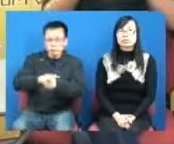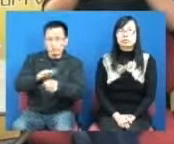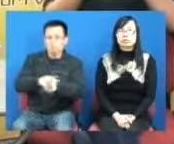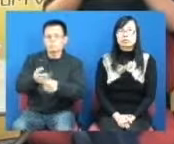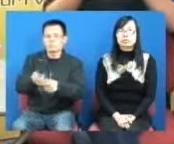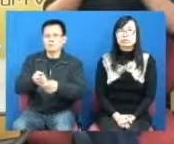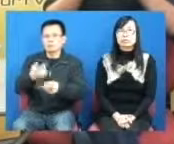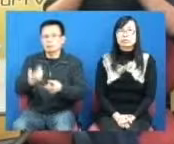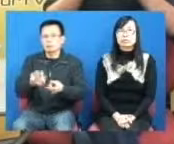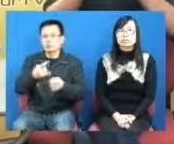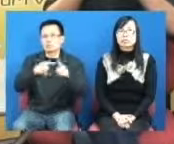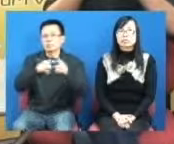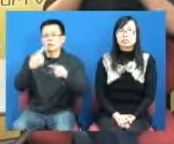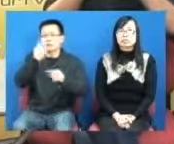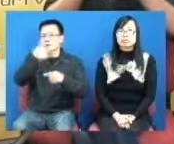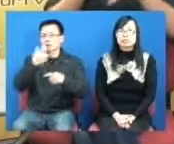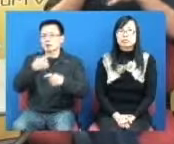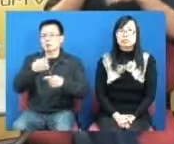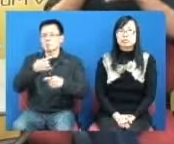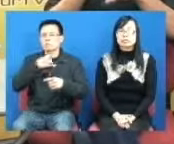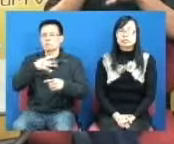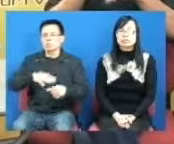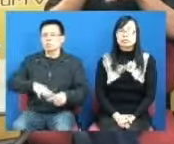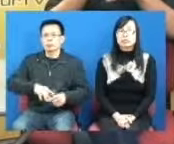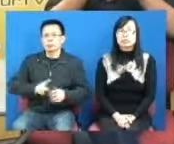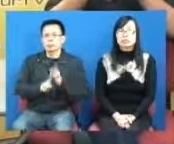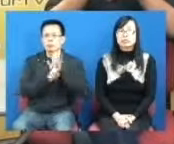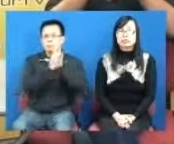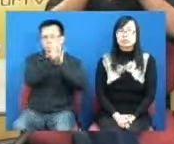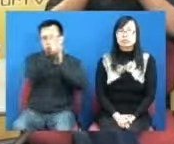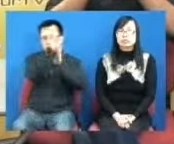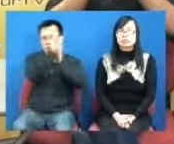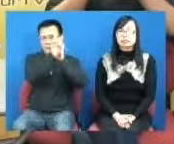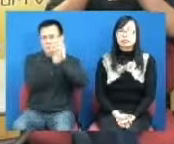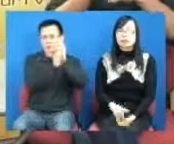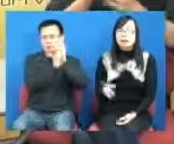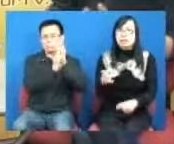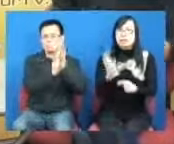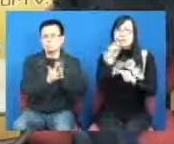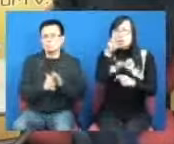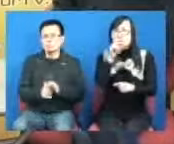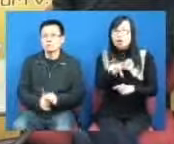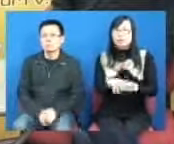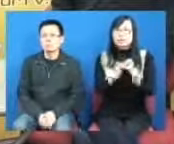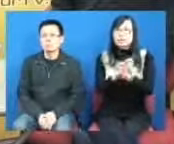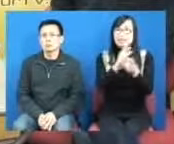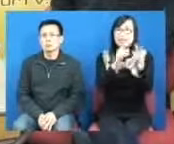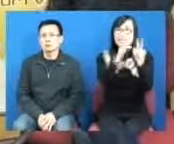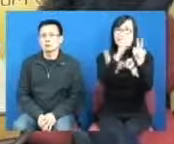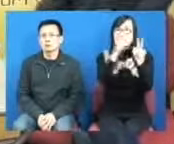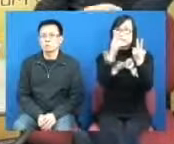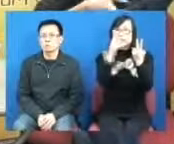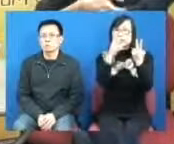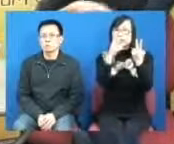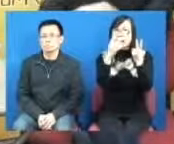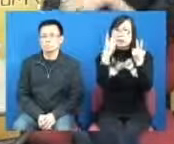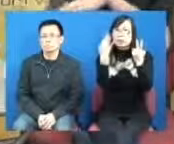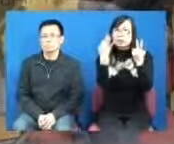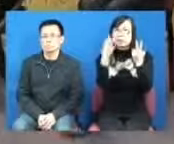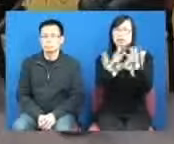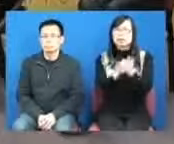人口未到高峰期我們社會的相對上比較有其實去到2030年大家都知道